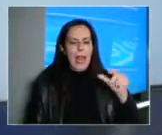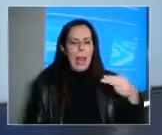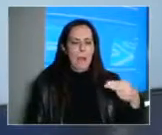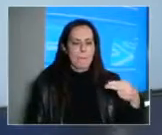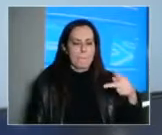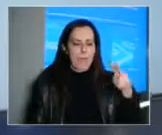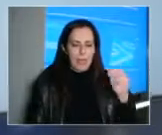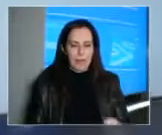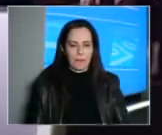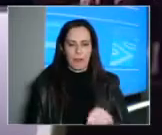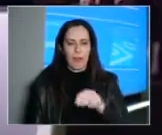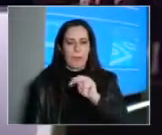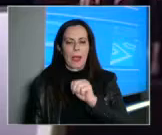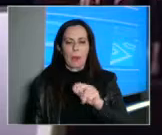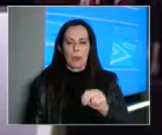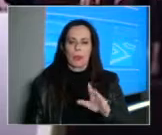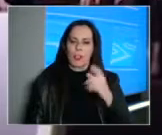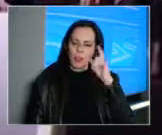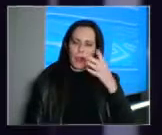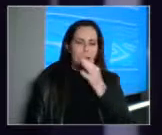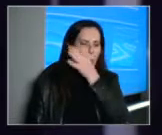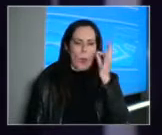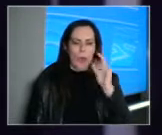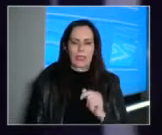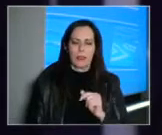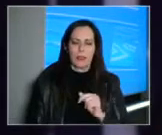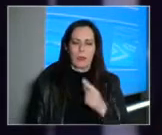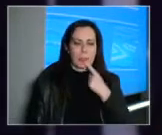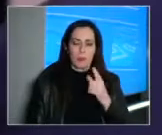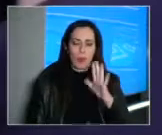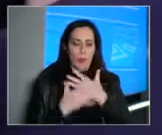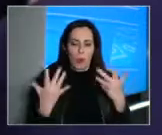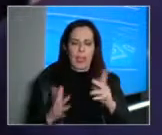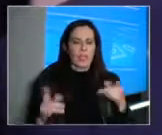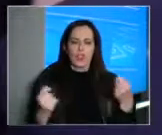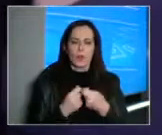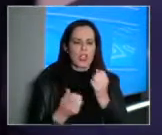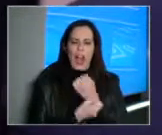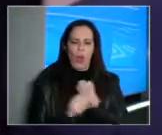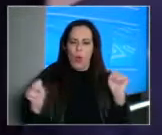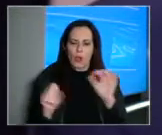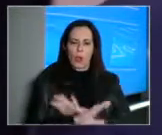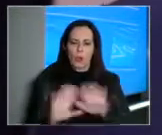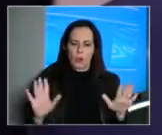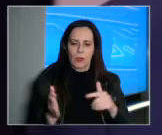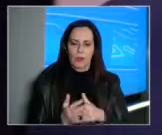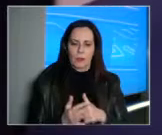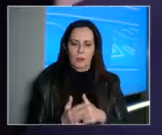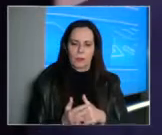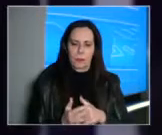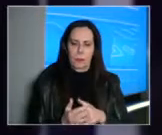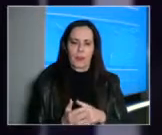באימות הנשיאותי האחרון. Alors que pensez-vous du burkini, monsieur? Je l'ai dit très clairement, ça n'a rien à voir avec la laïcité parce que ça n'est pas cultuel, c'est un sujet d'ordre